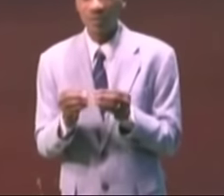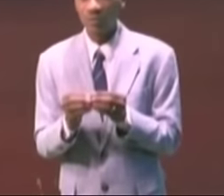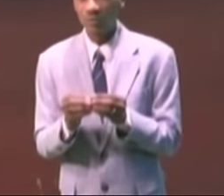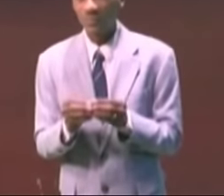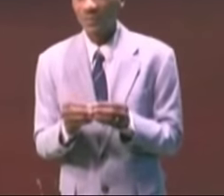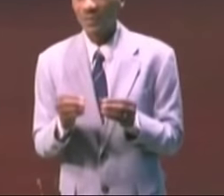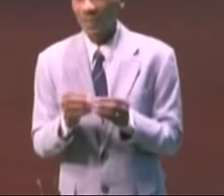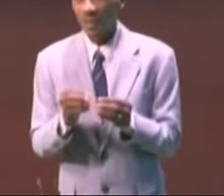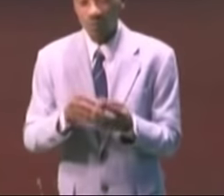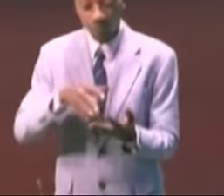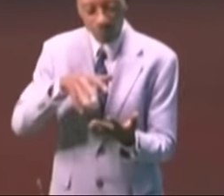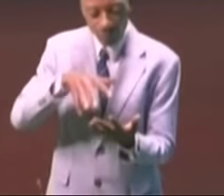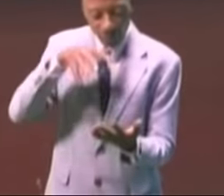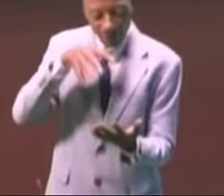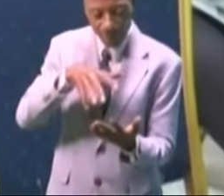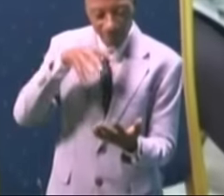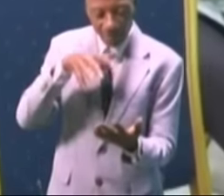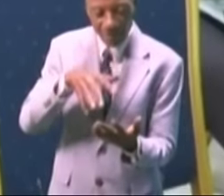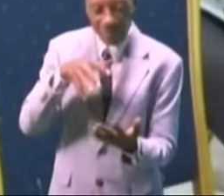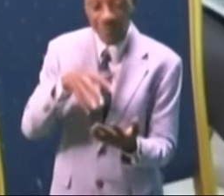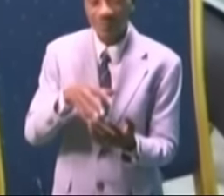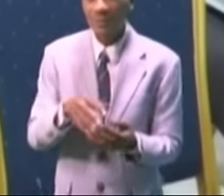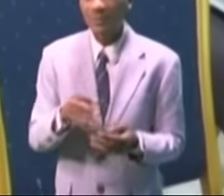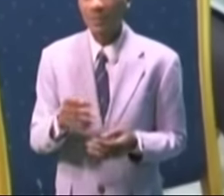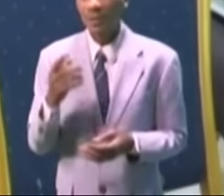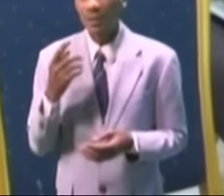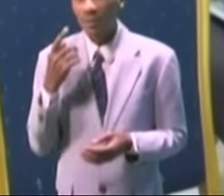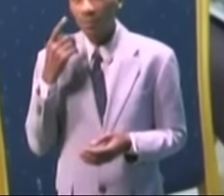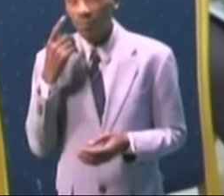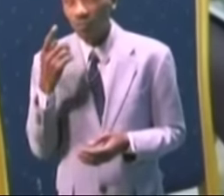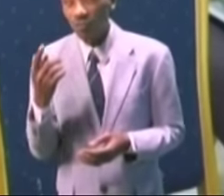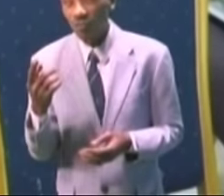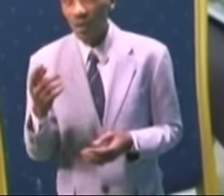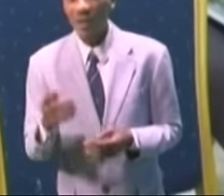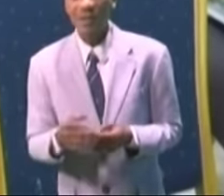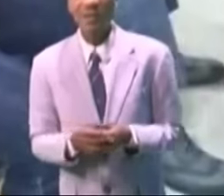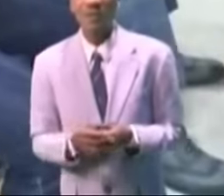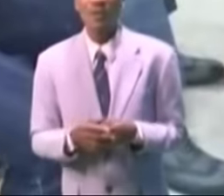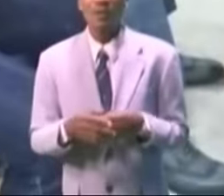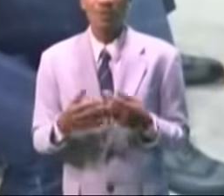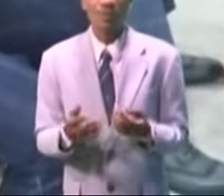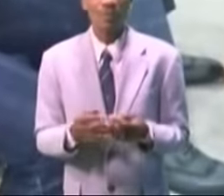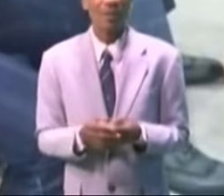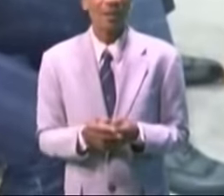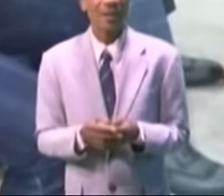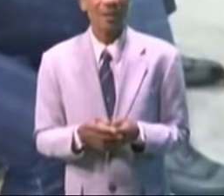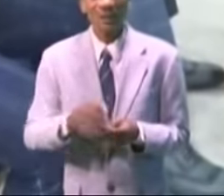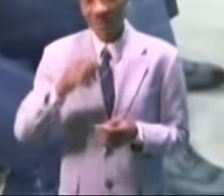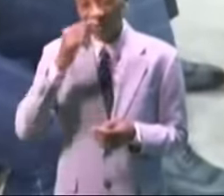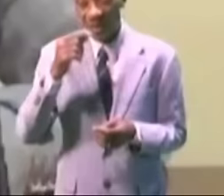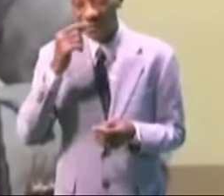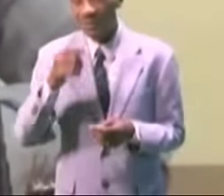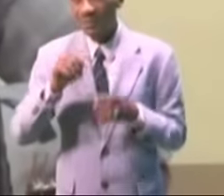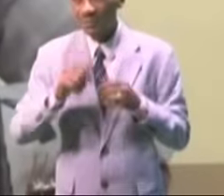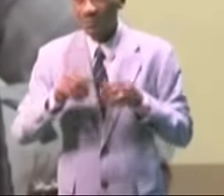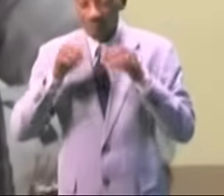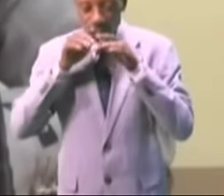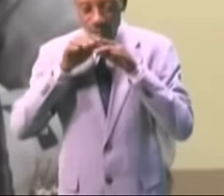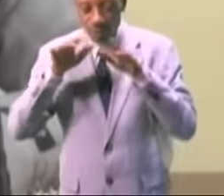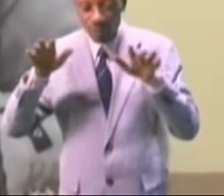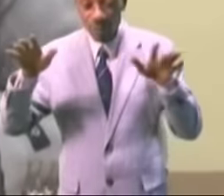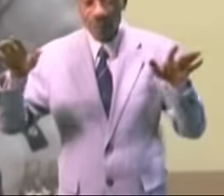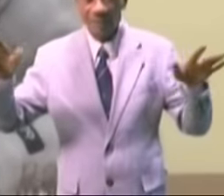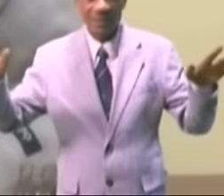produits chimiques très toxiques pour protéger leurs champs ou leurs potagers des insectes nuisibles. L'utilisation de ces